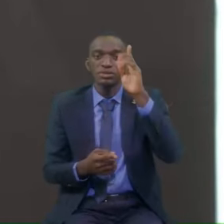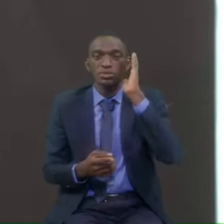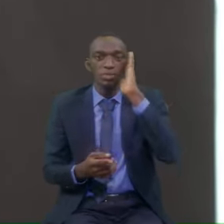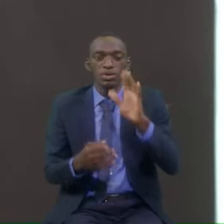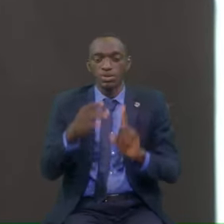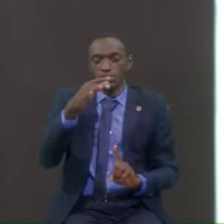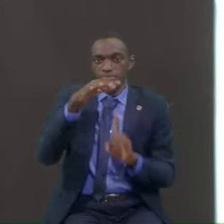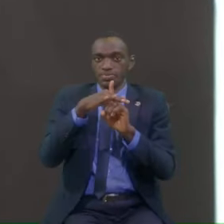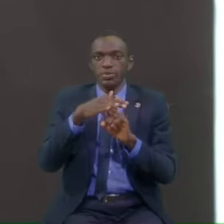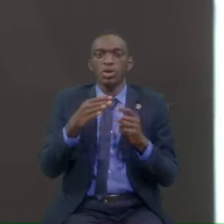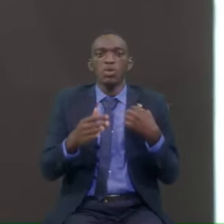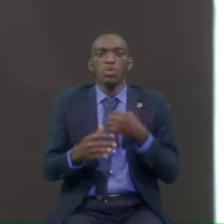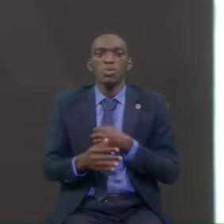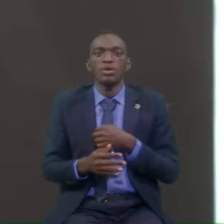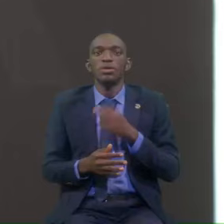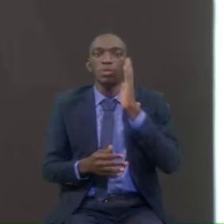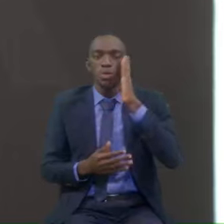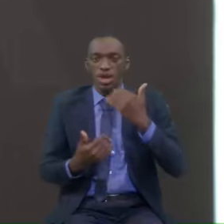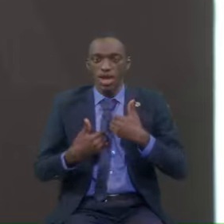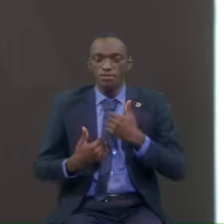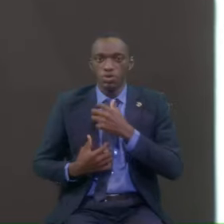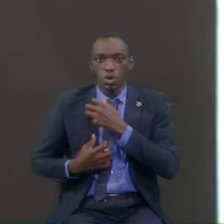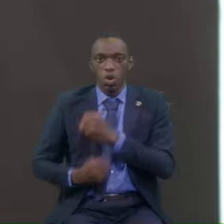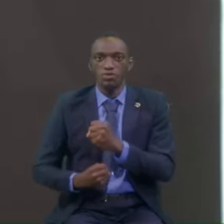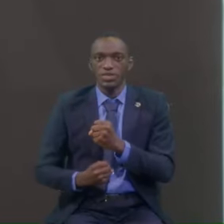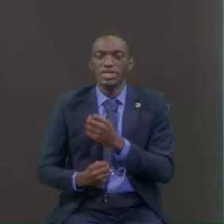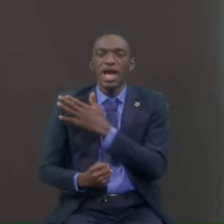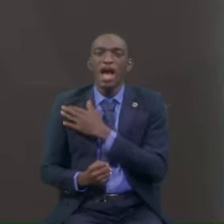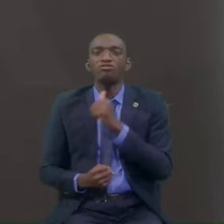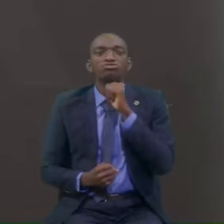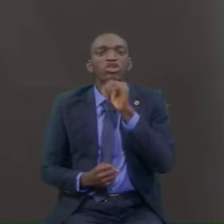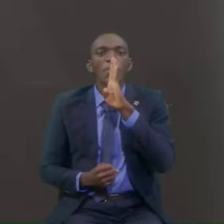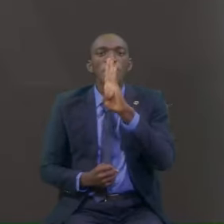Quand il apparaîtra, nous donnons l'assurance